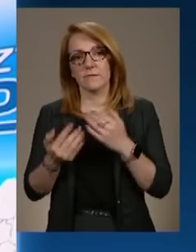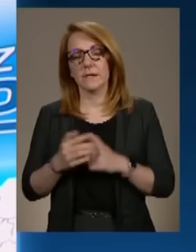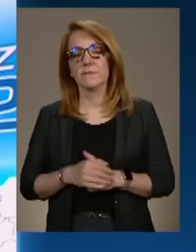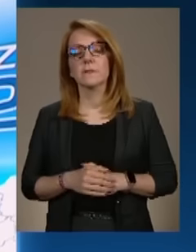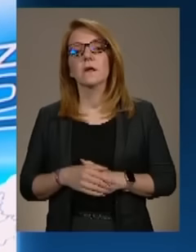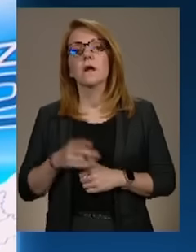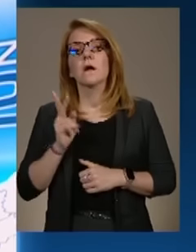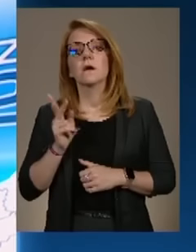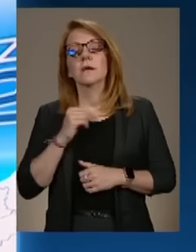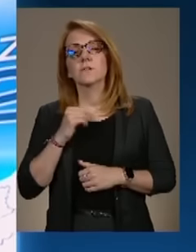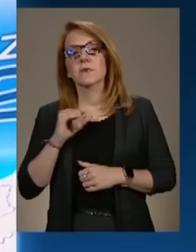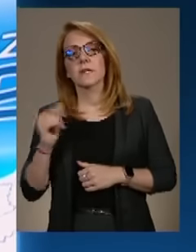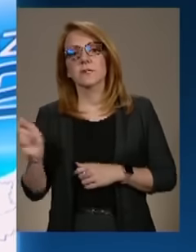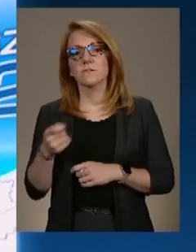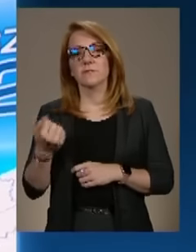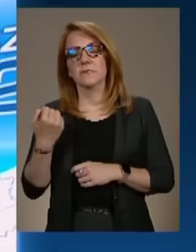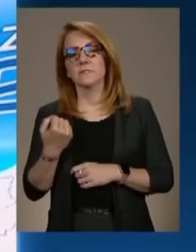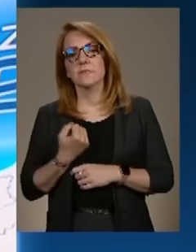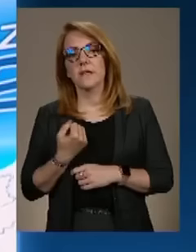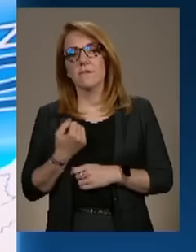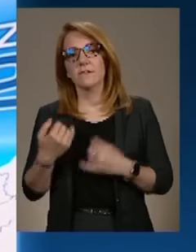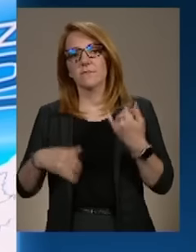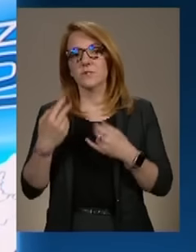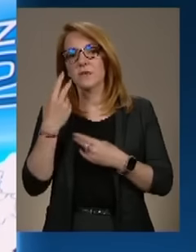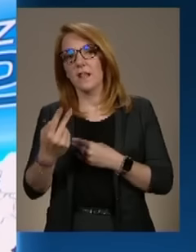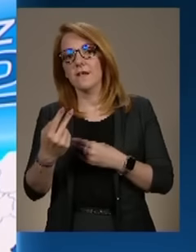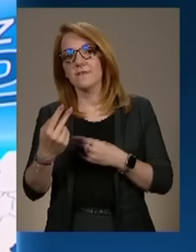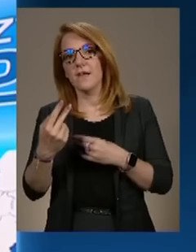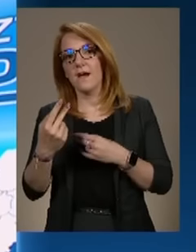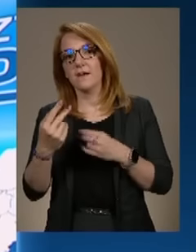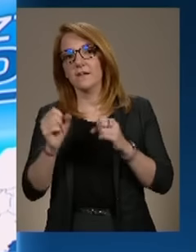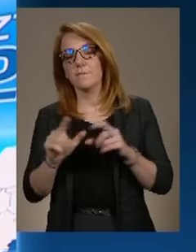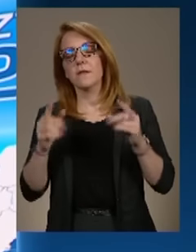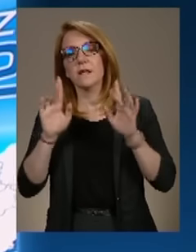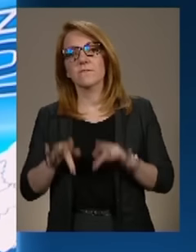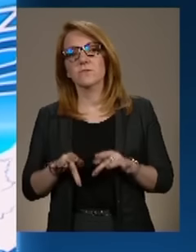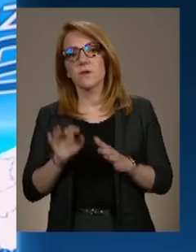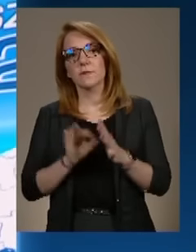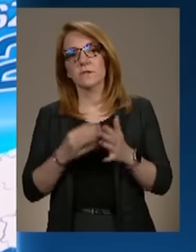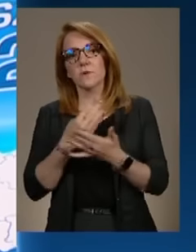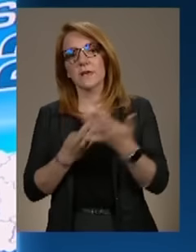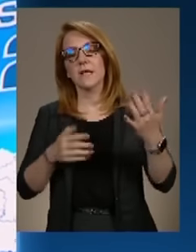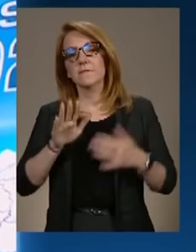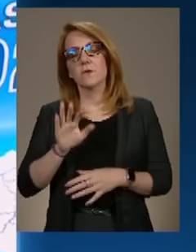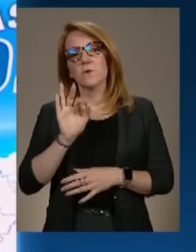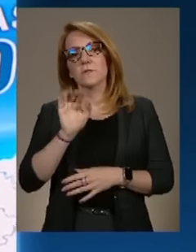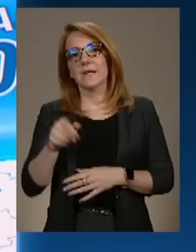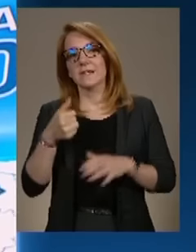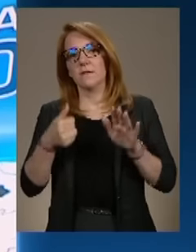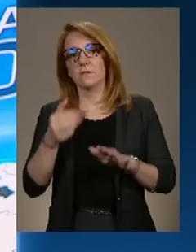karácsony gergely és vitézi dávid versenyét látják a képernyőn a legfrissebb adatok szerint 95,6%-os